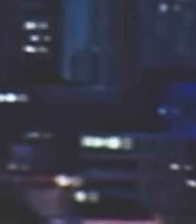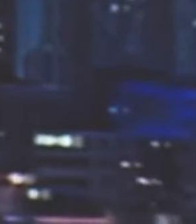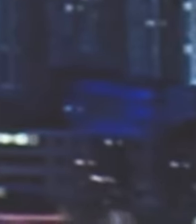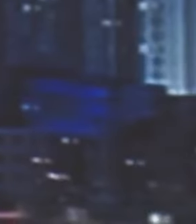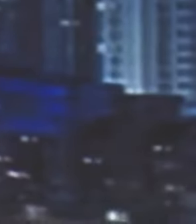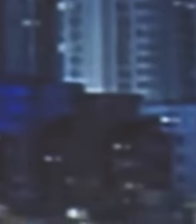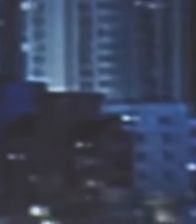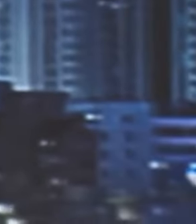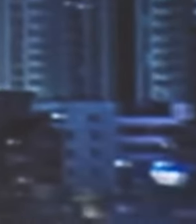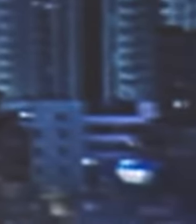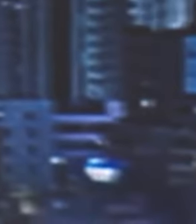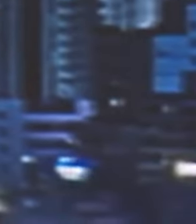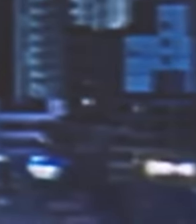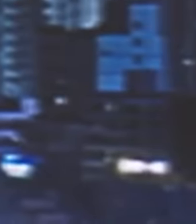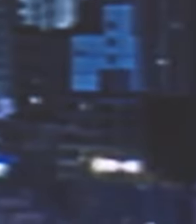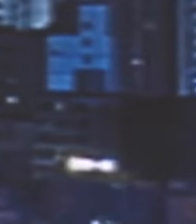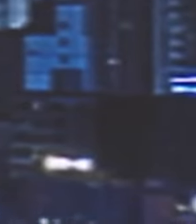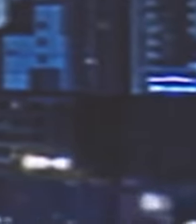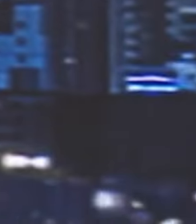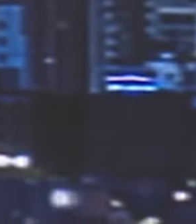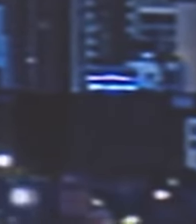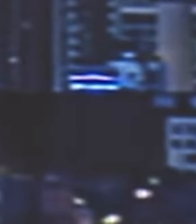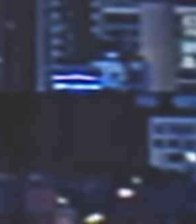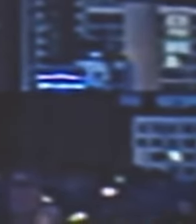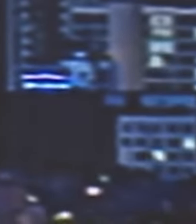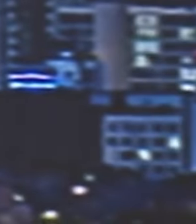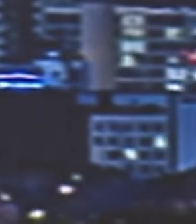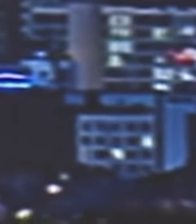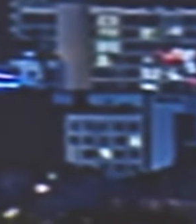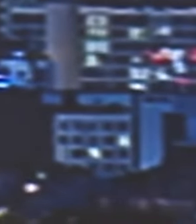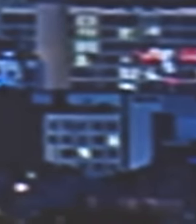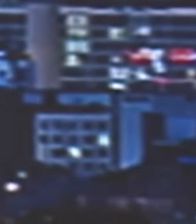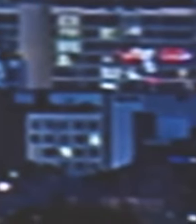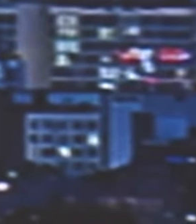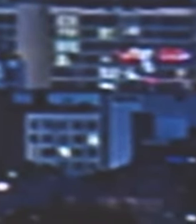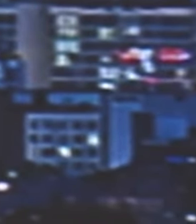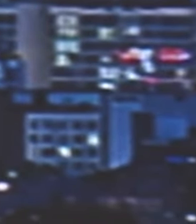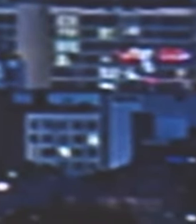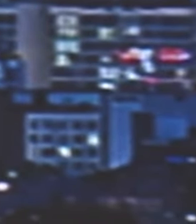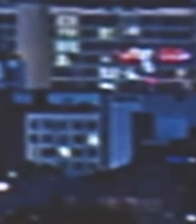뉴스를 시청해 주신 여러분 고맙습니다. 저희는 저녁 6시 50분 뉴스룸에서 뵙겠습니다.